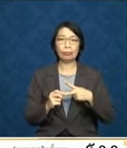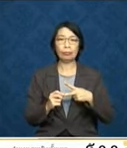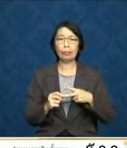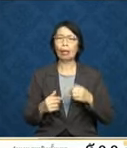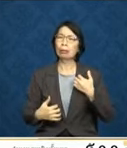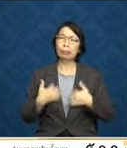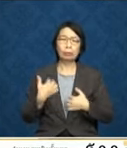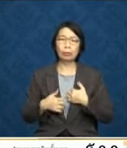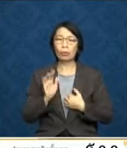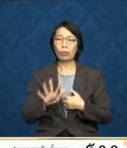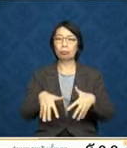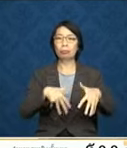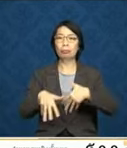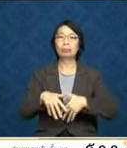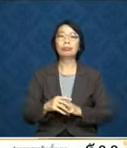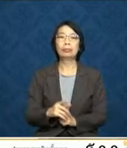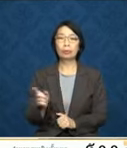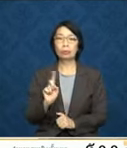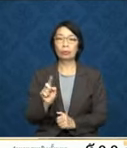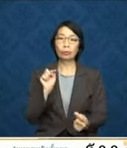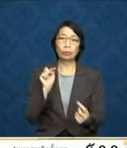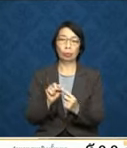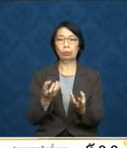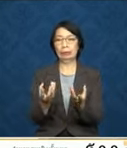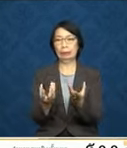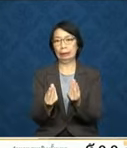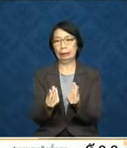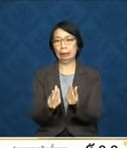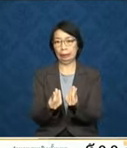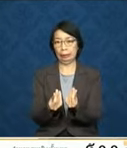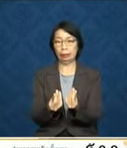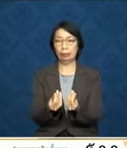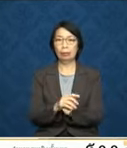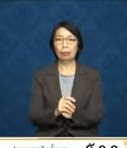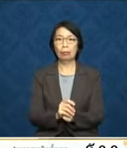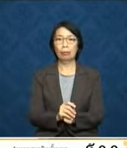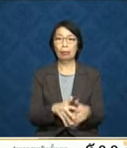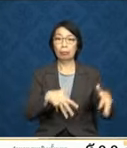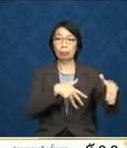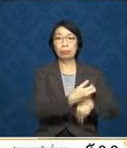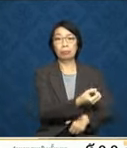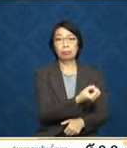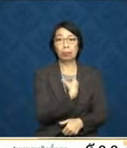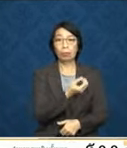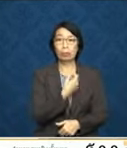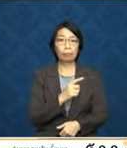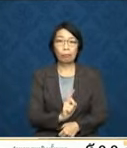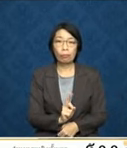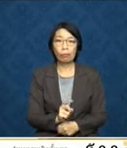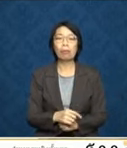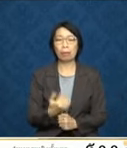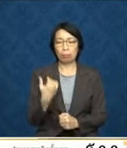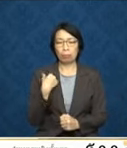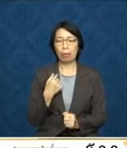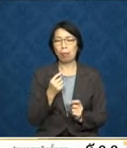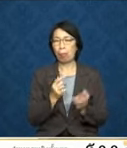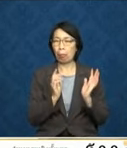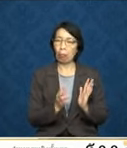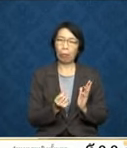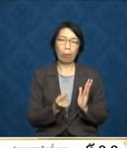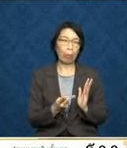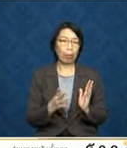ร้อนของพี่น้องประชาชนในเรื่องของที่ดินนะคะดิฉันได้รับเรื่องมาจากพี่น้องประชาชนหลายรายนะคะในจังหวัดระ